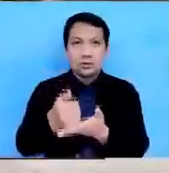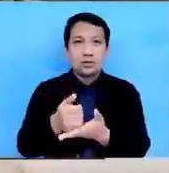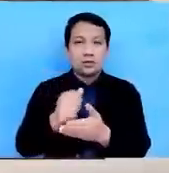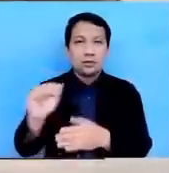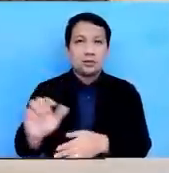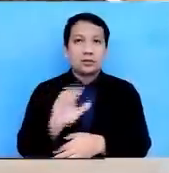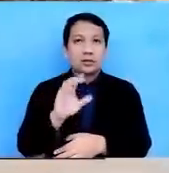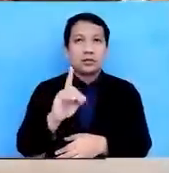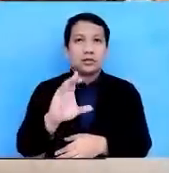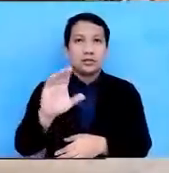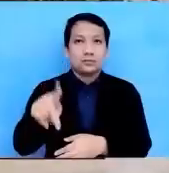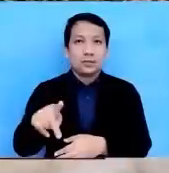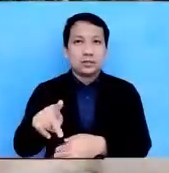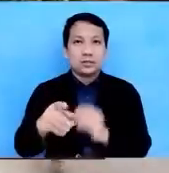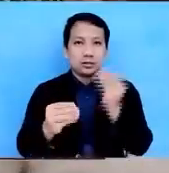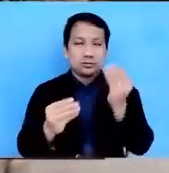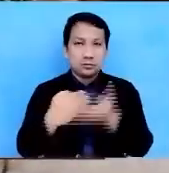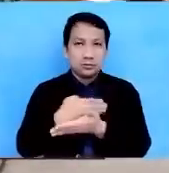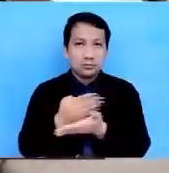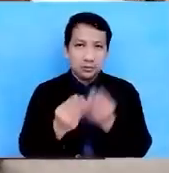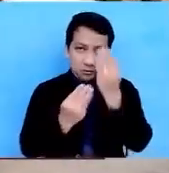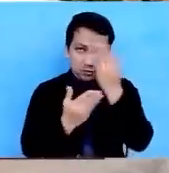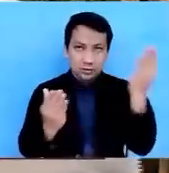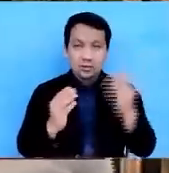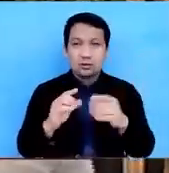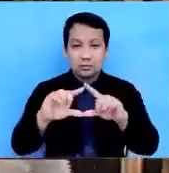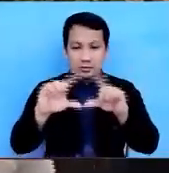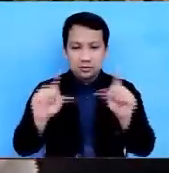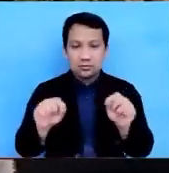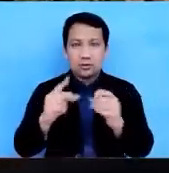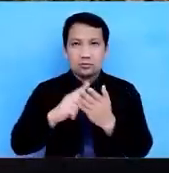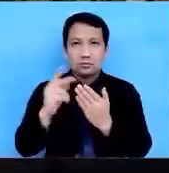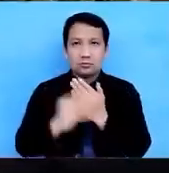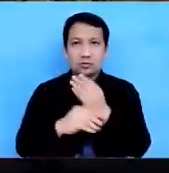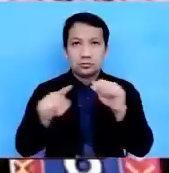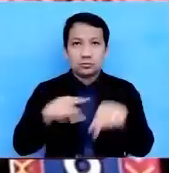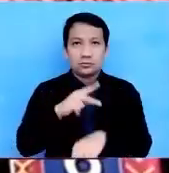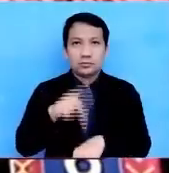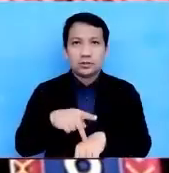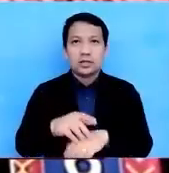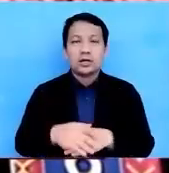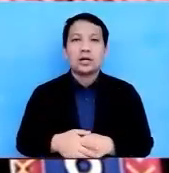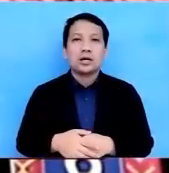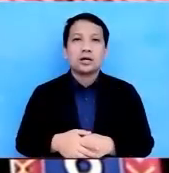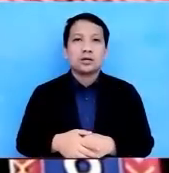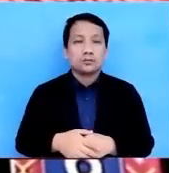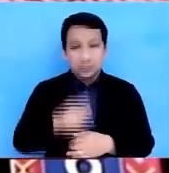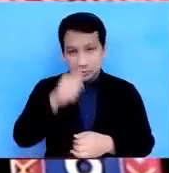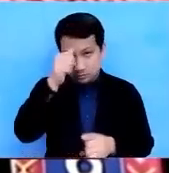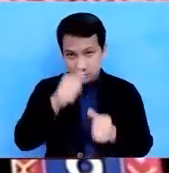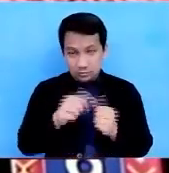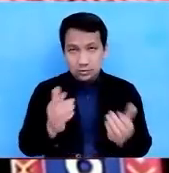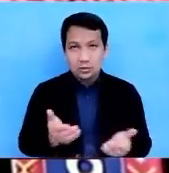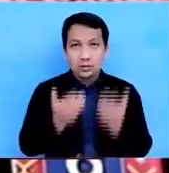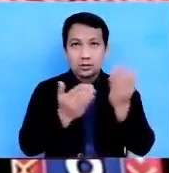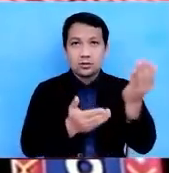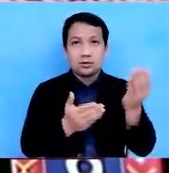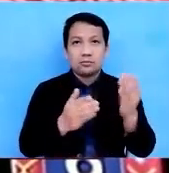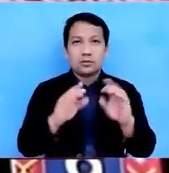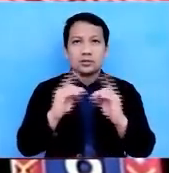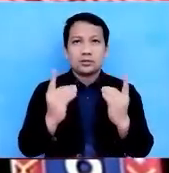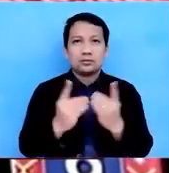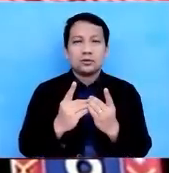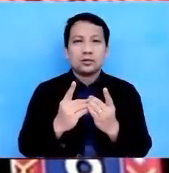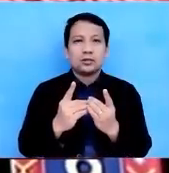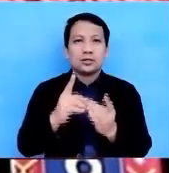Development Bank ang pagpondo para sa food stamp program sa Pilipinas. Matatanda ang iminungkahi ng Department of